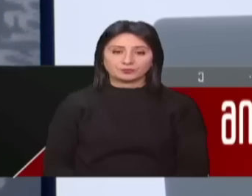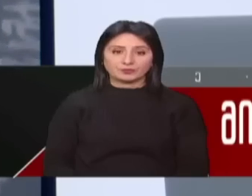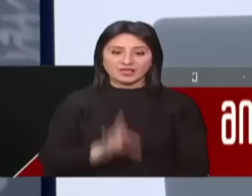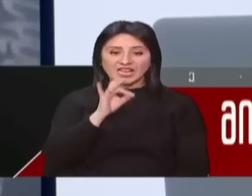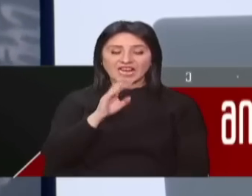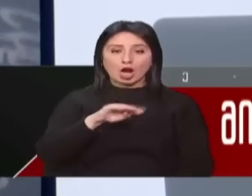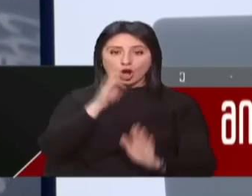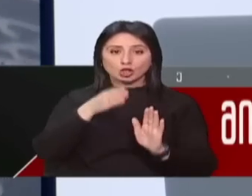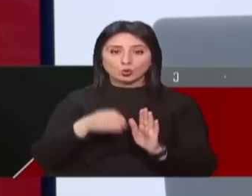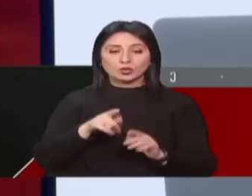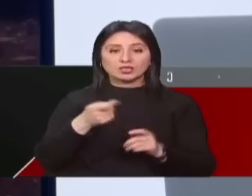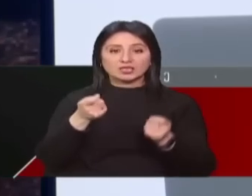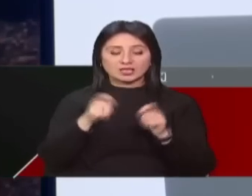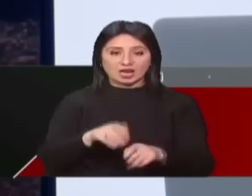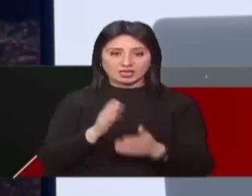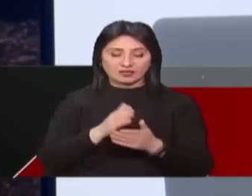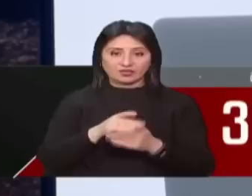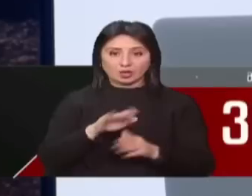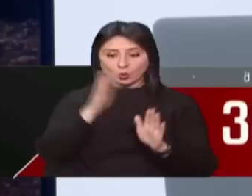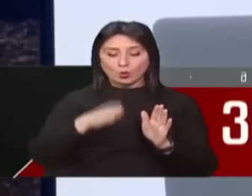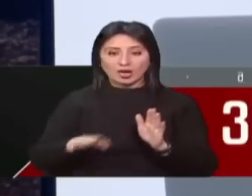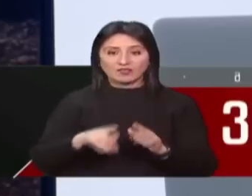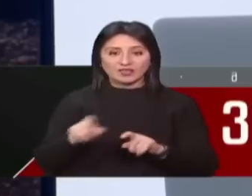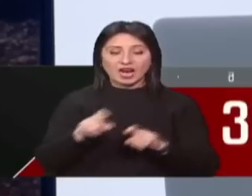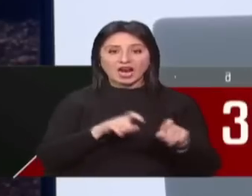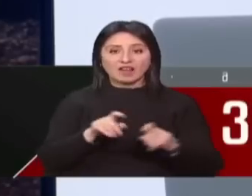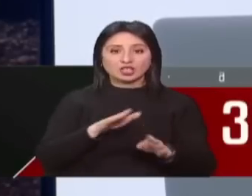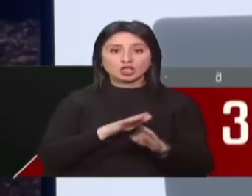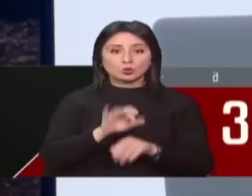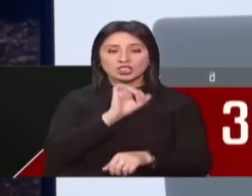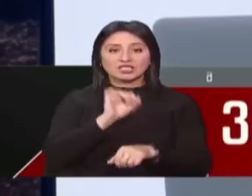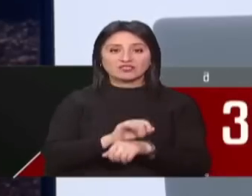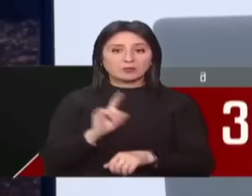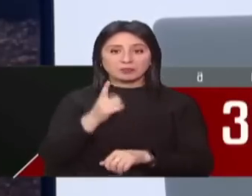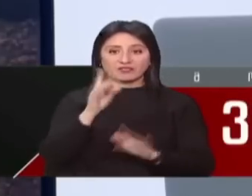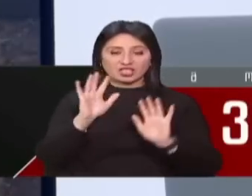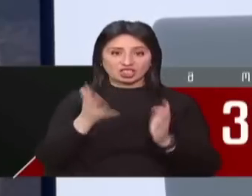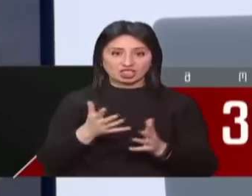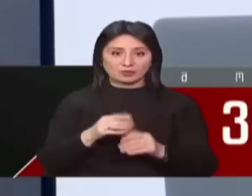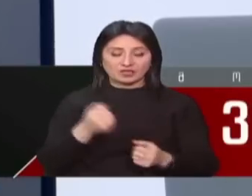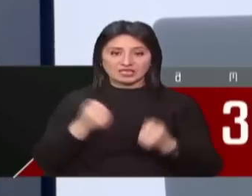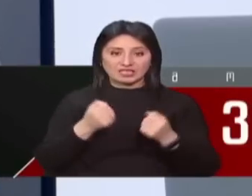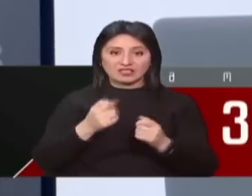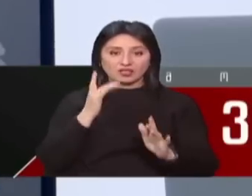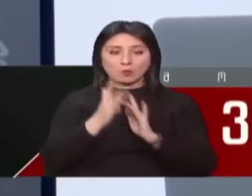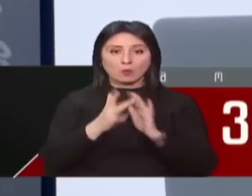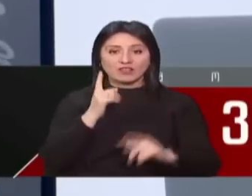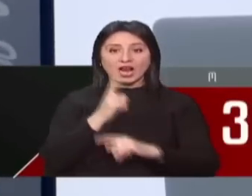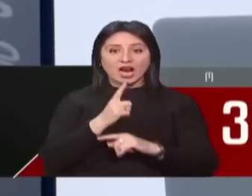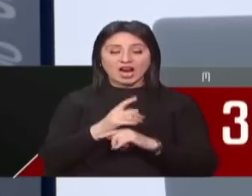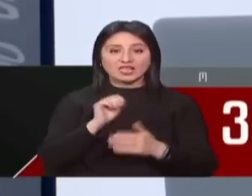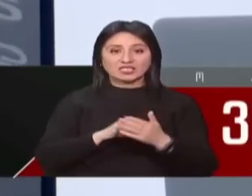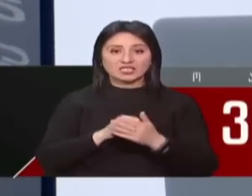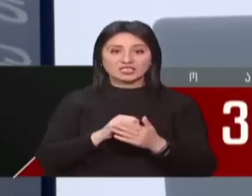ბიკოტის უღელტეხილი ამ დრომდე ჩაკეტილია ეს უღელტეხილზე გადაადგილების სრულად შეჩერების პირველი შემთხვევა. საავტომობილო მოძრაობის აკრძალვის